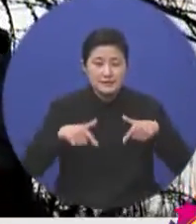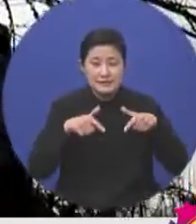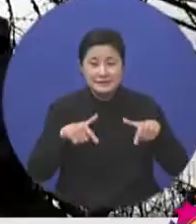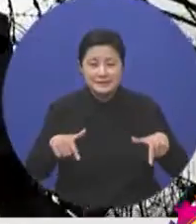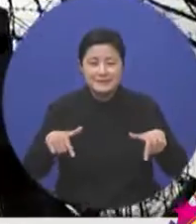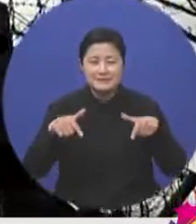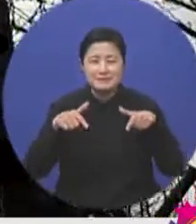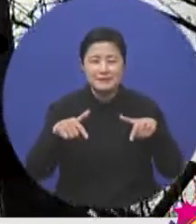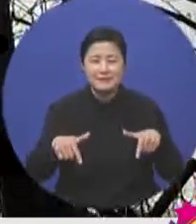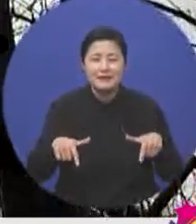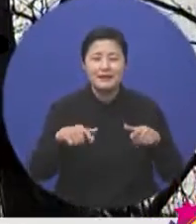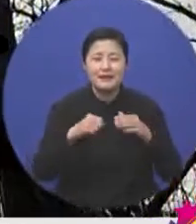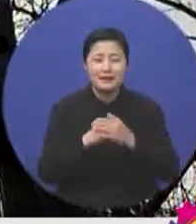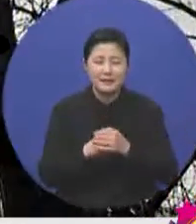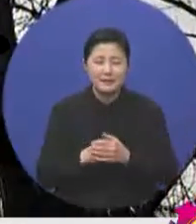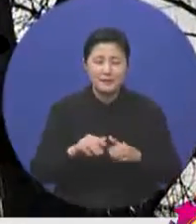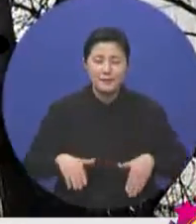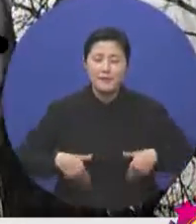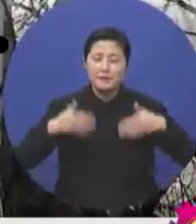바람에